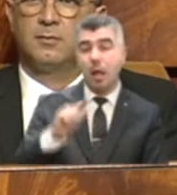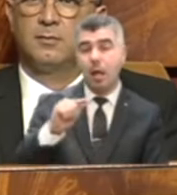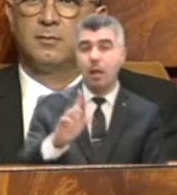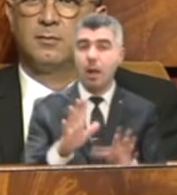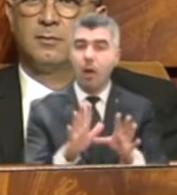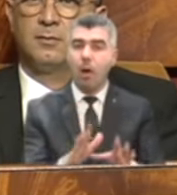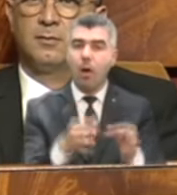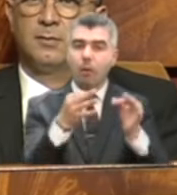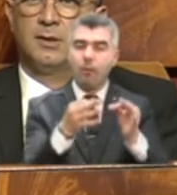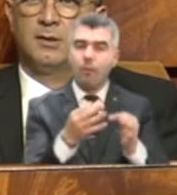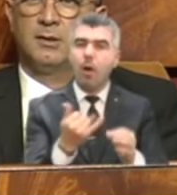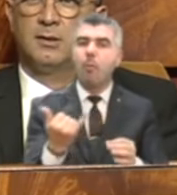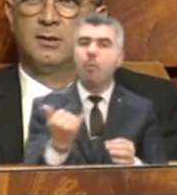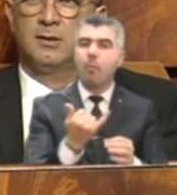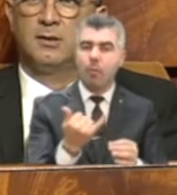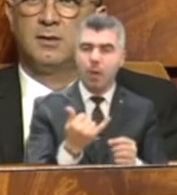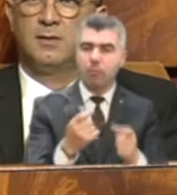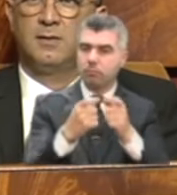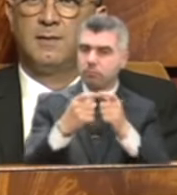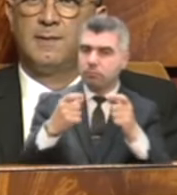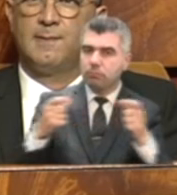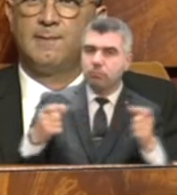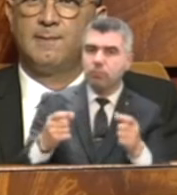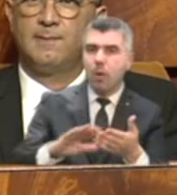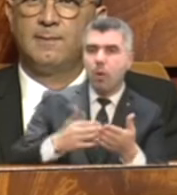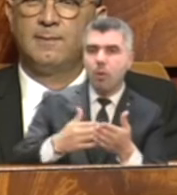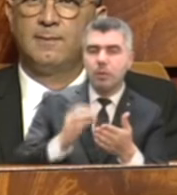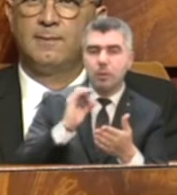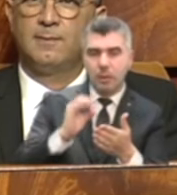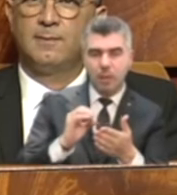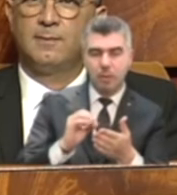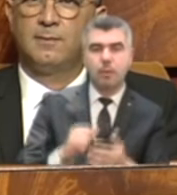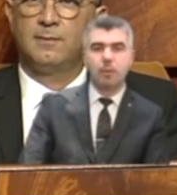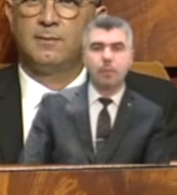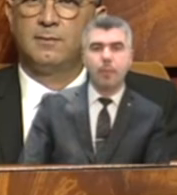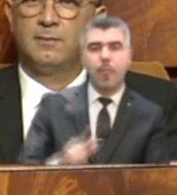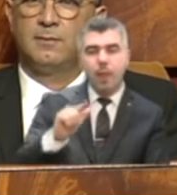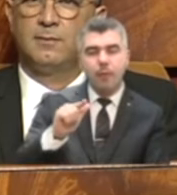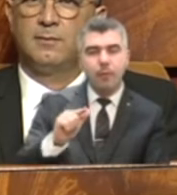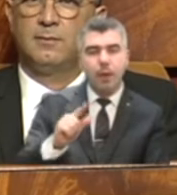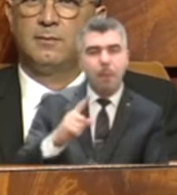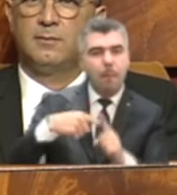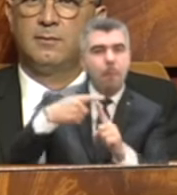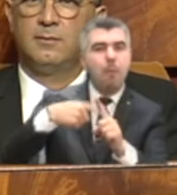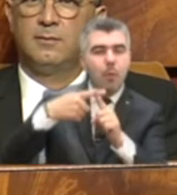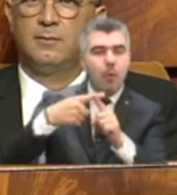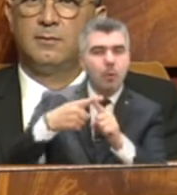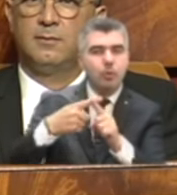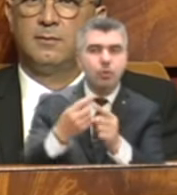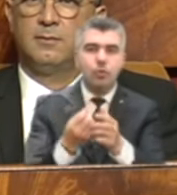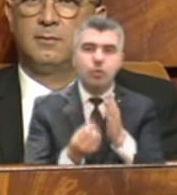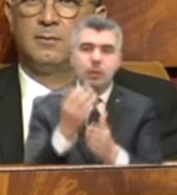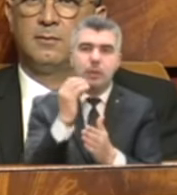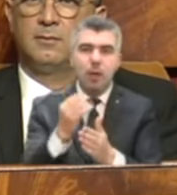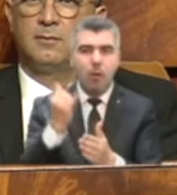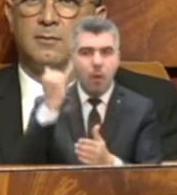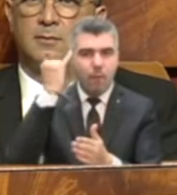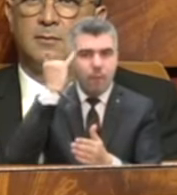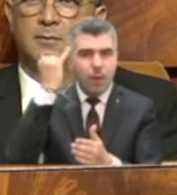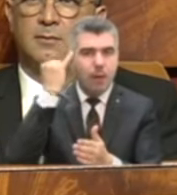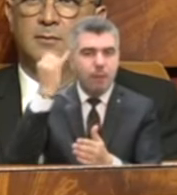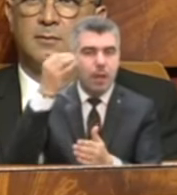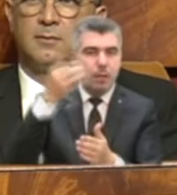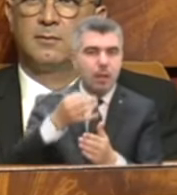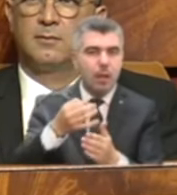فرص كبيرة لتوسيع هذه الجهود وتعزيزها من خلال استثمارات أكبر وابتكارات جديدة تعزز من